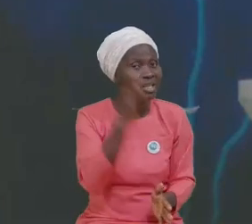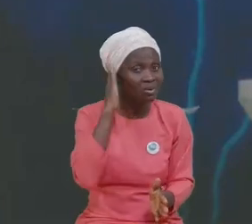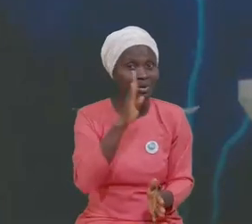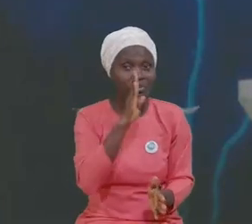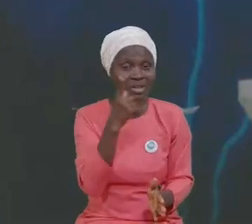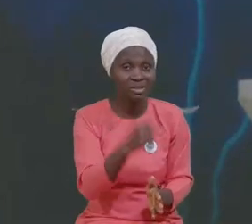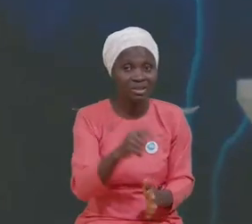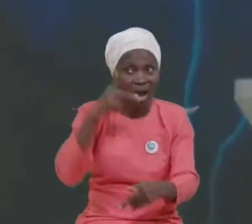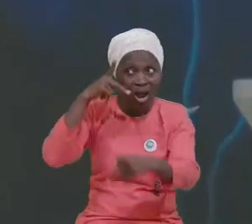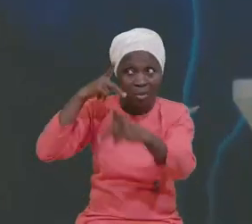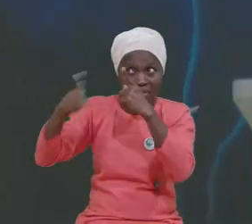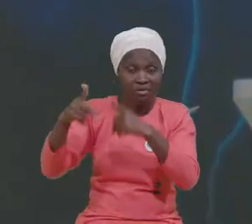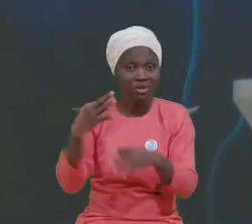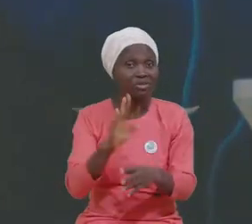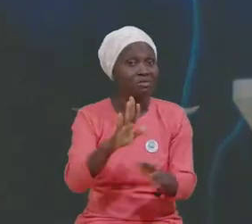les prophètes de votre vie.